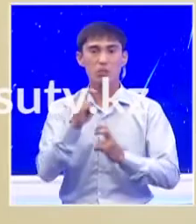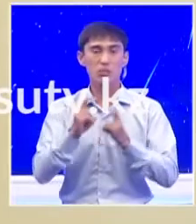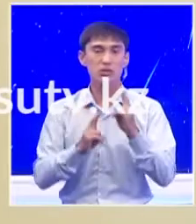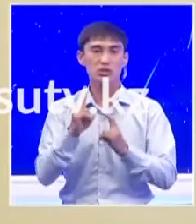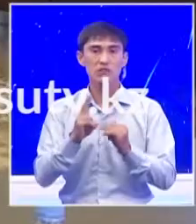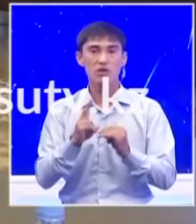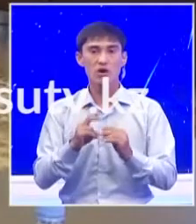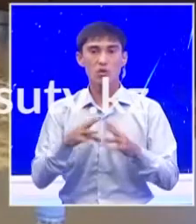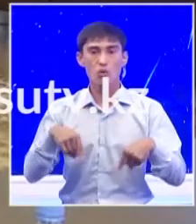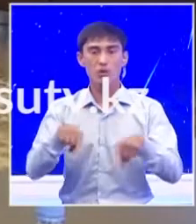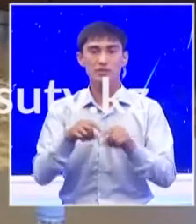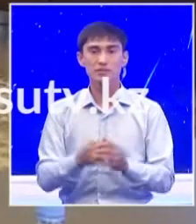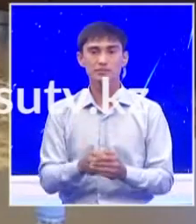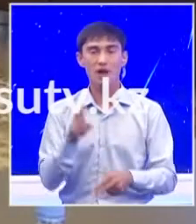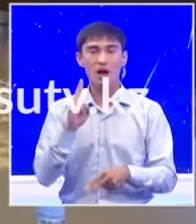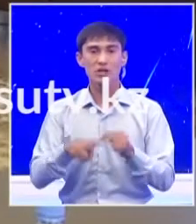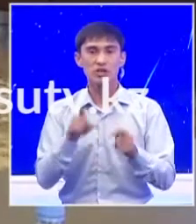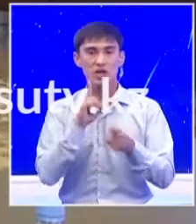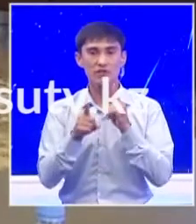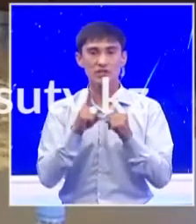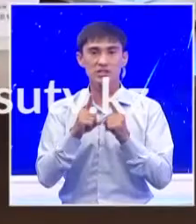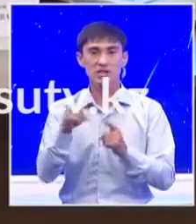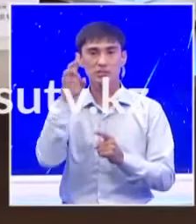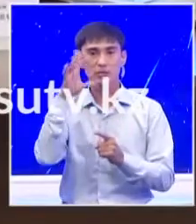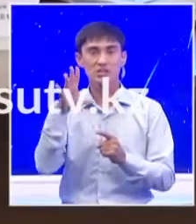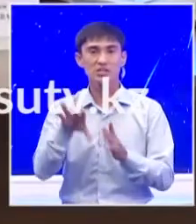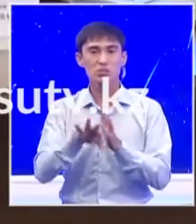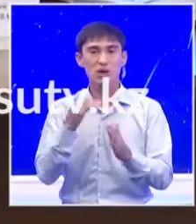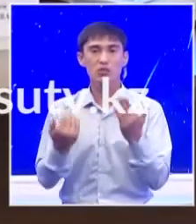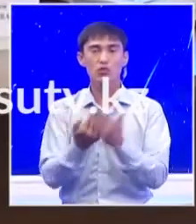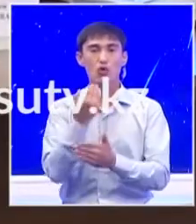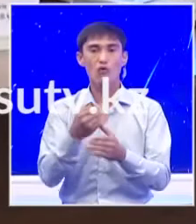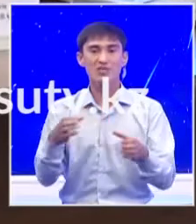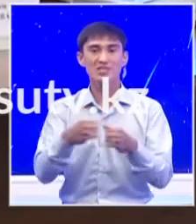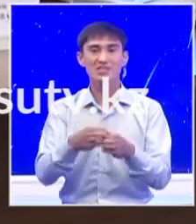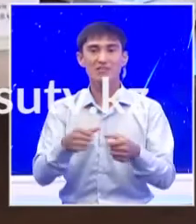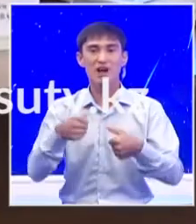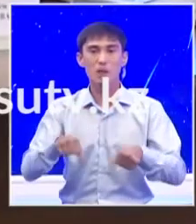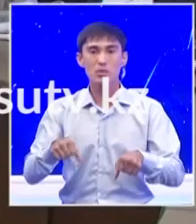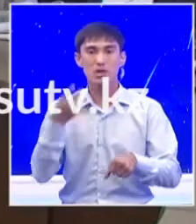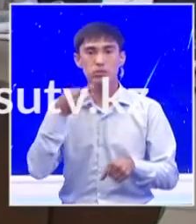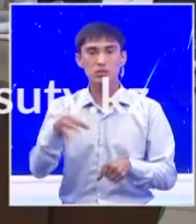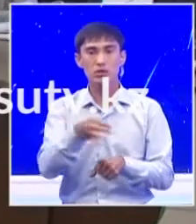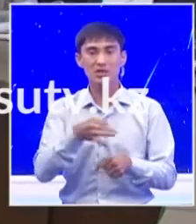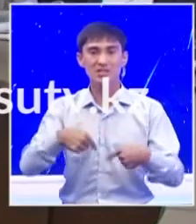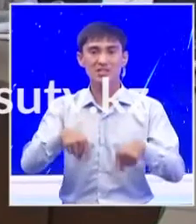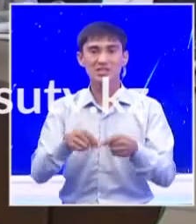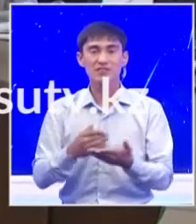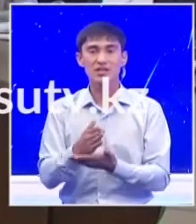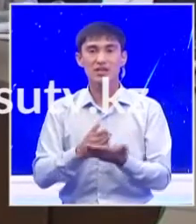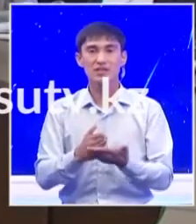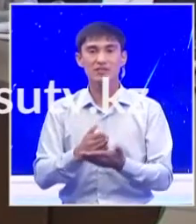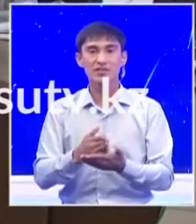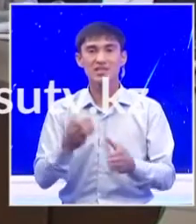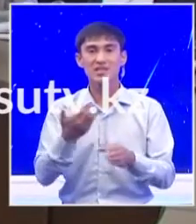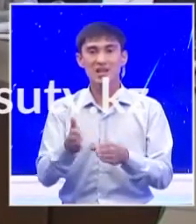комплекса. Окончание конференции ознаменовалось избранием нового состава ревизионной комиссии областной организации ветеранов и